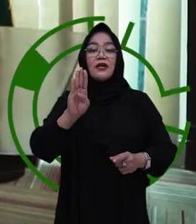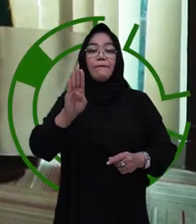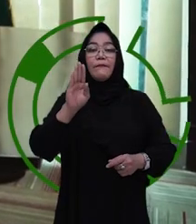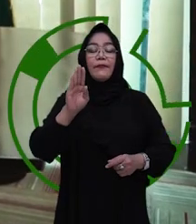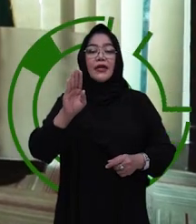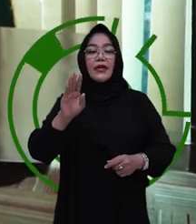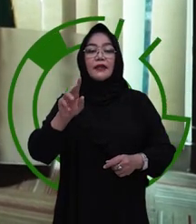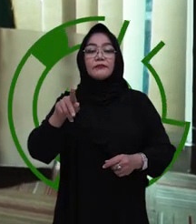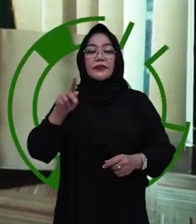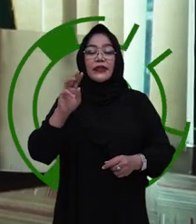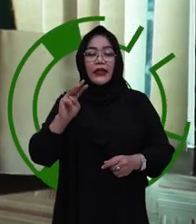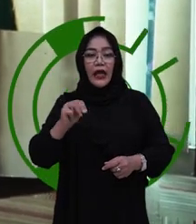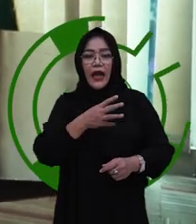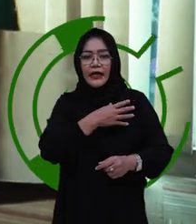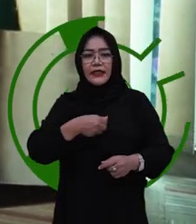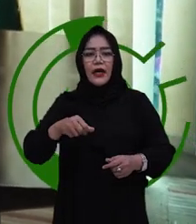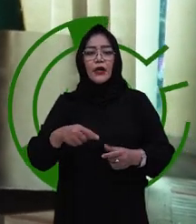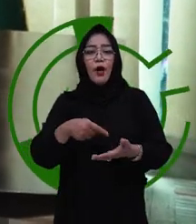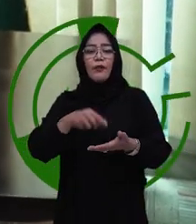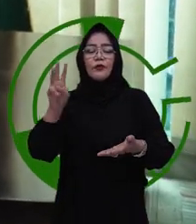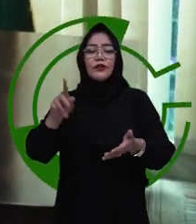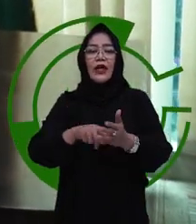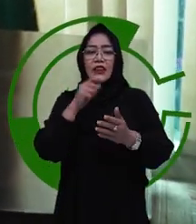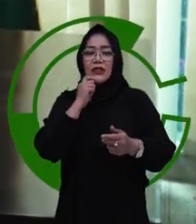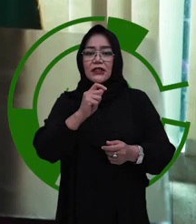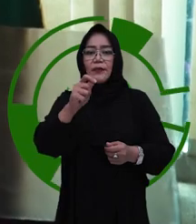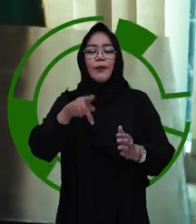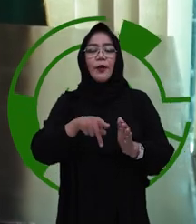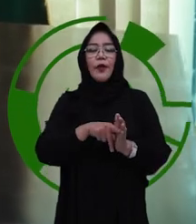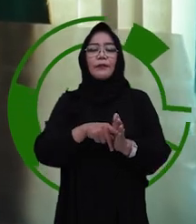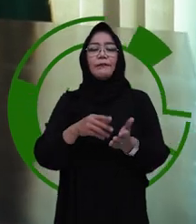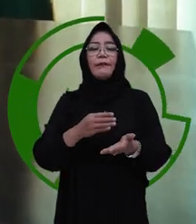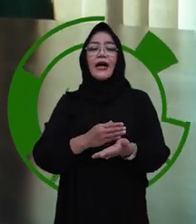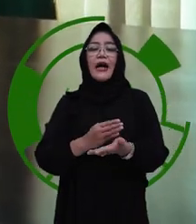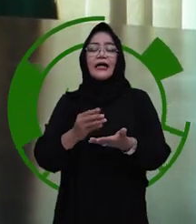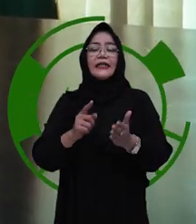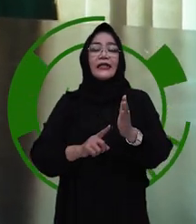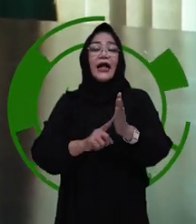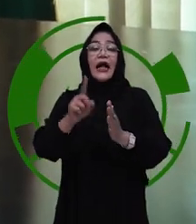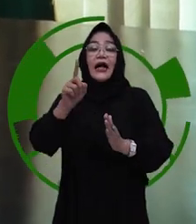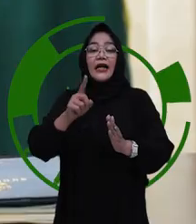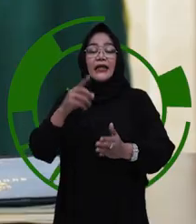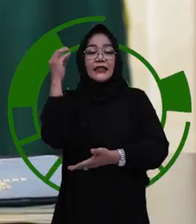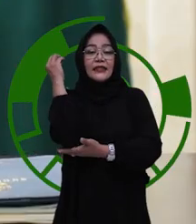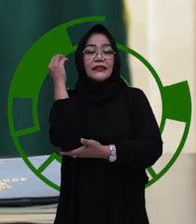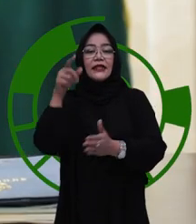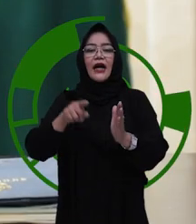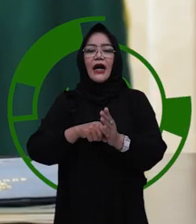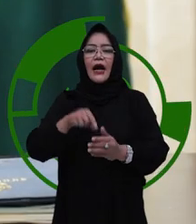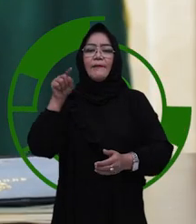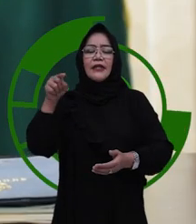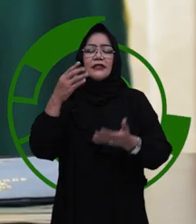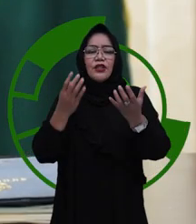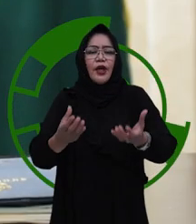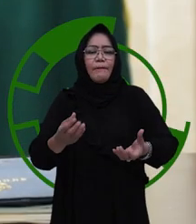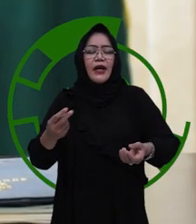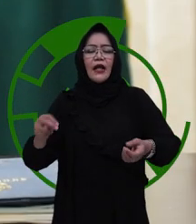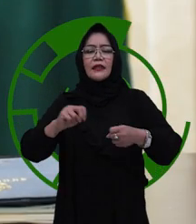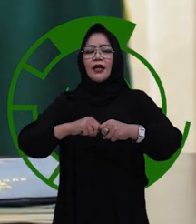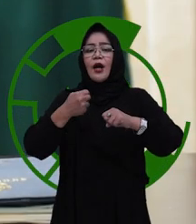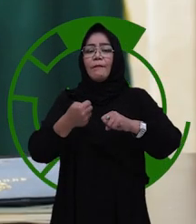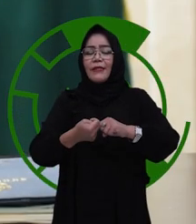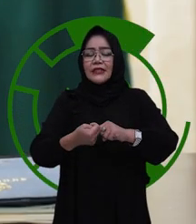untuk mewujudkan hal tersebut, Pengadilan Tinggi DKI Jakarta menitik beratkan permasalahan